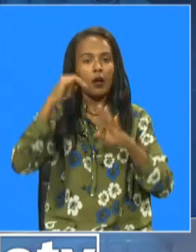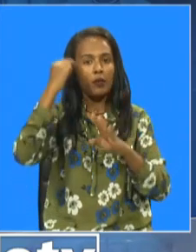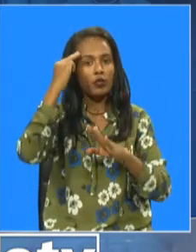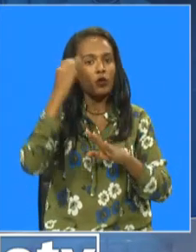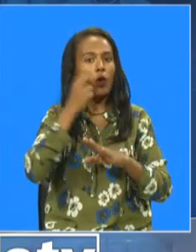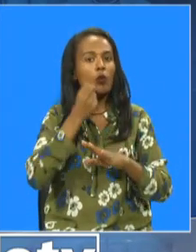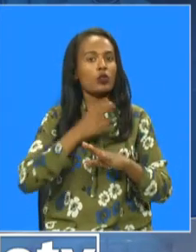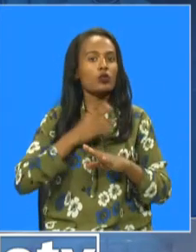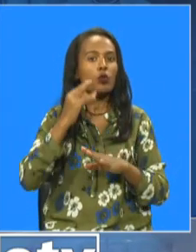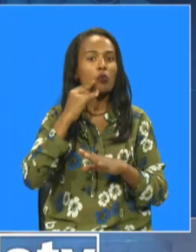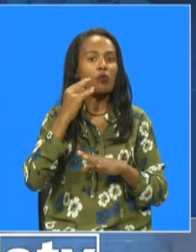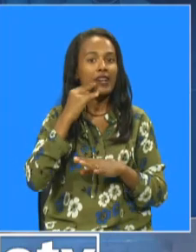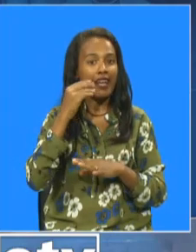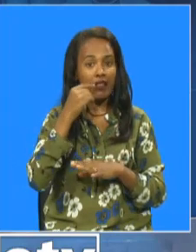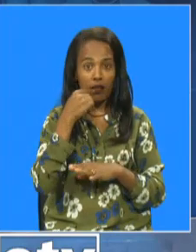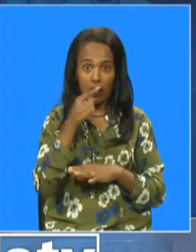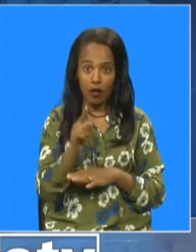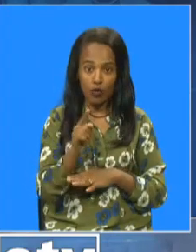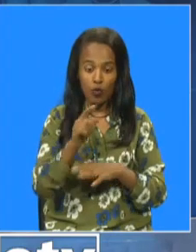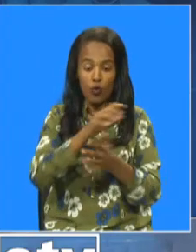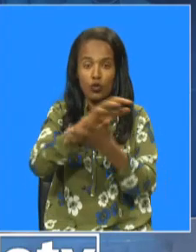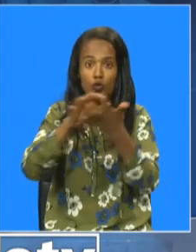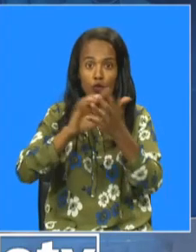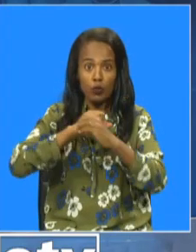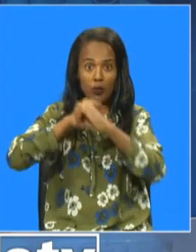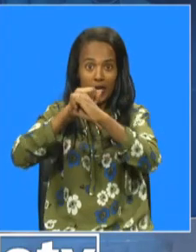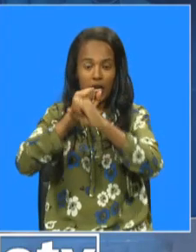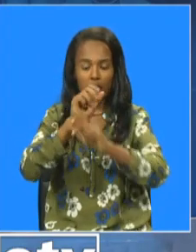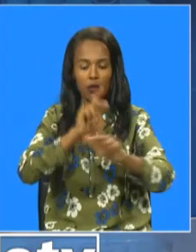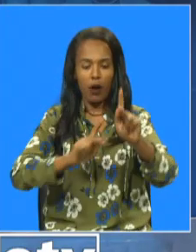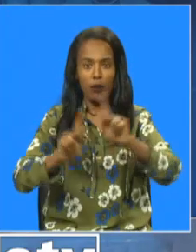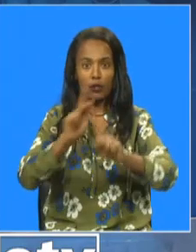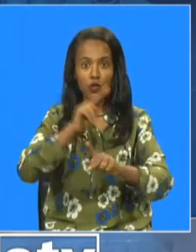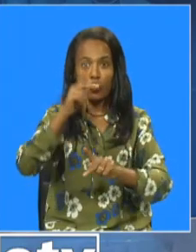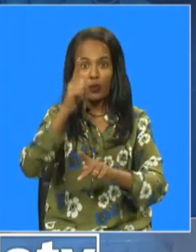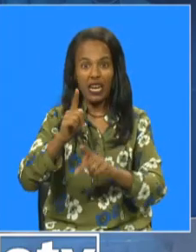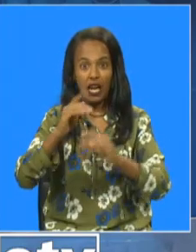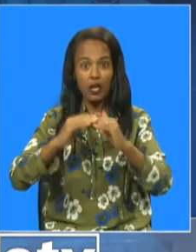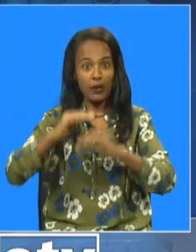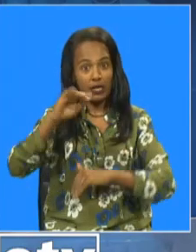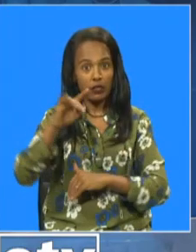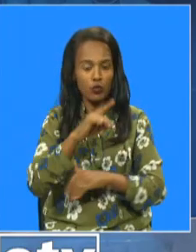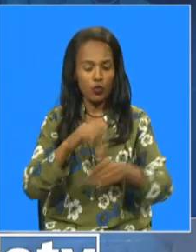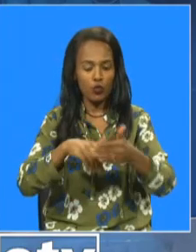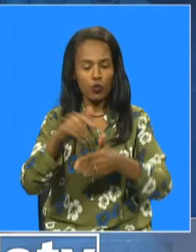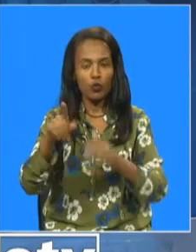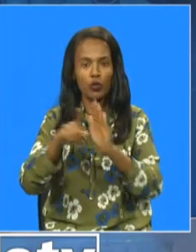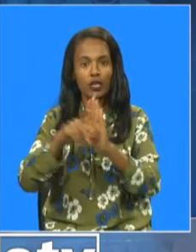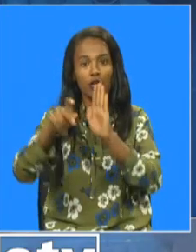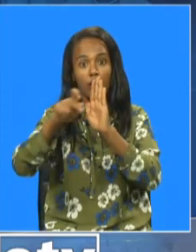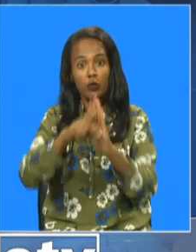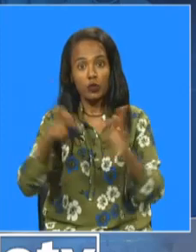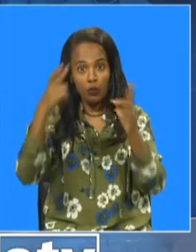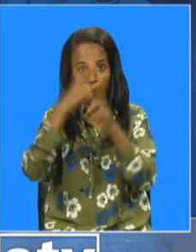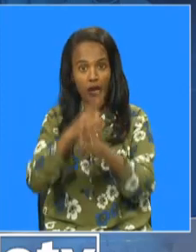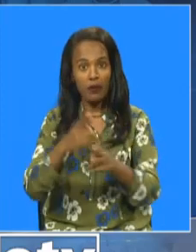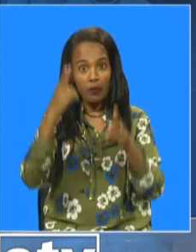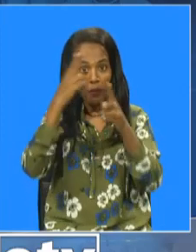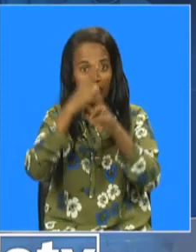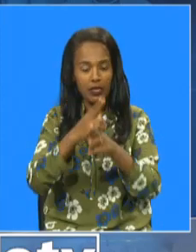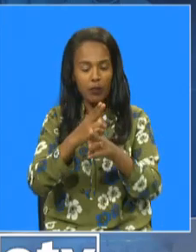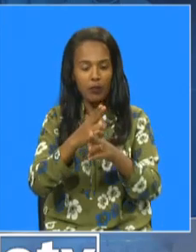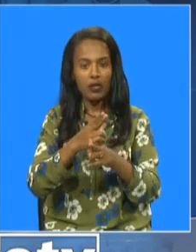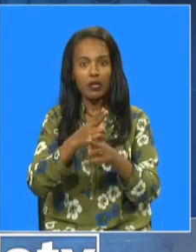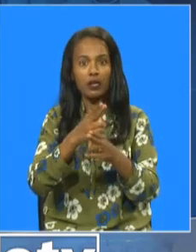ወይዘሮ ሙፈሪያት ካሚል ገለጹ። ወረርሽኙን በመከላከል ረገድ የማህበረሰቡ ሚና የበለጠ በመሆኑ የወጡ ህግና ደንቦችን በማክበርና በማስከበር